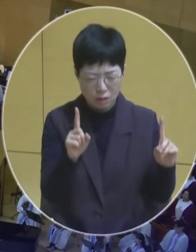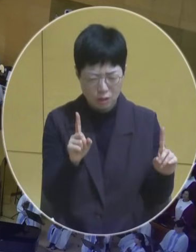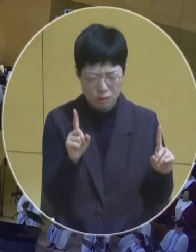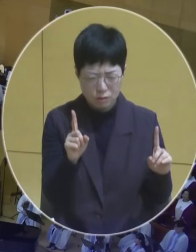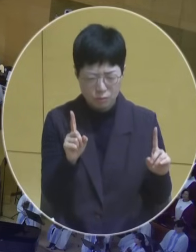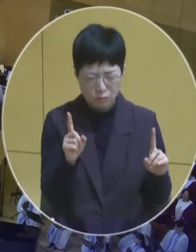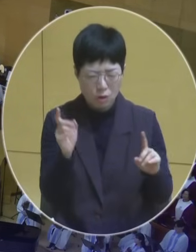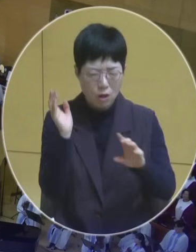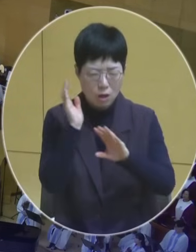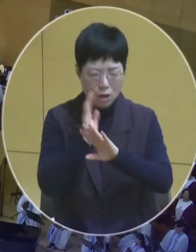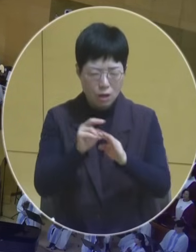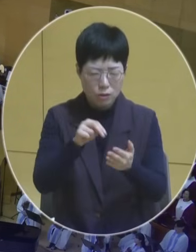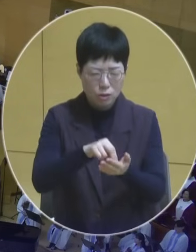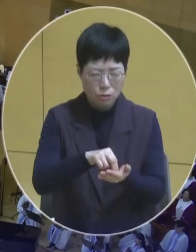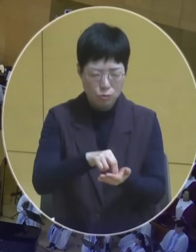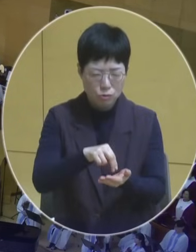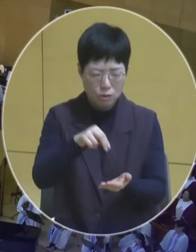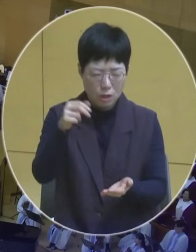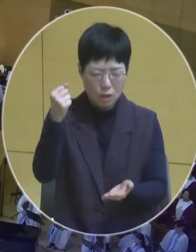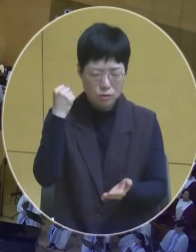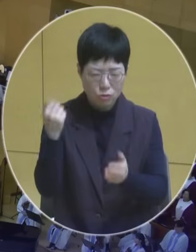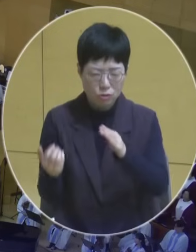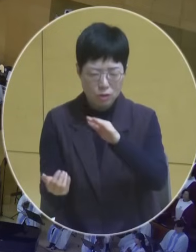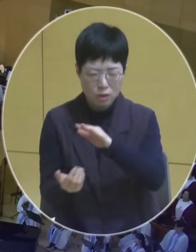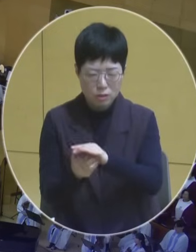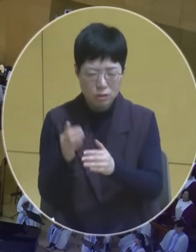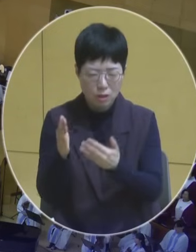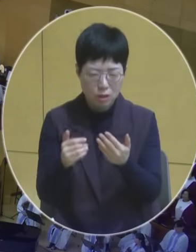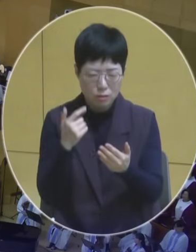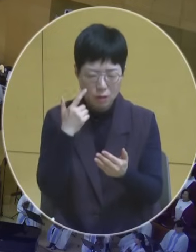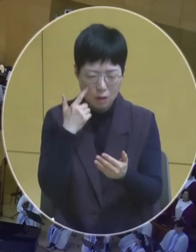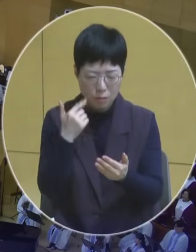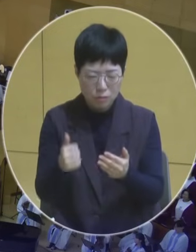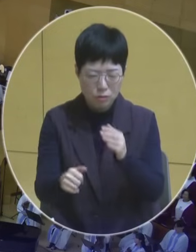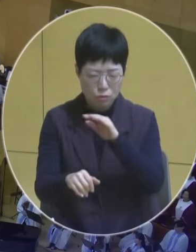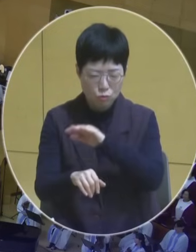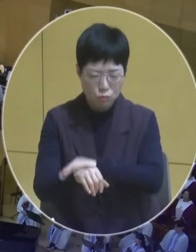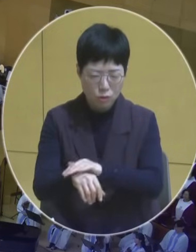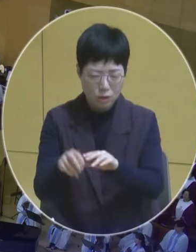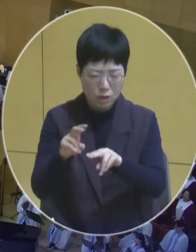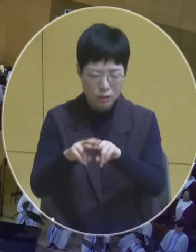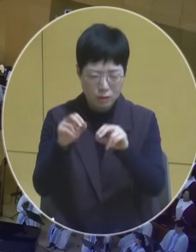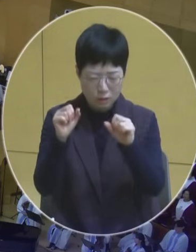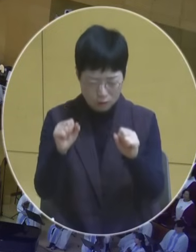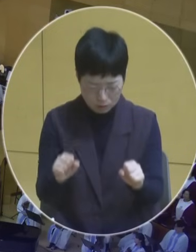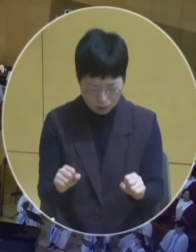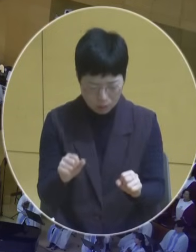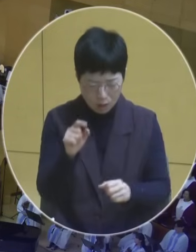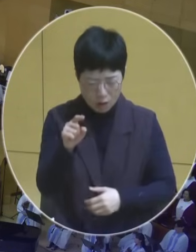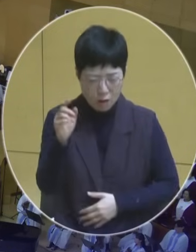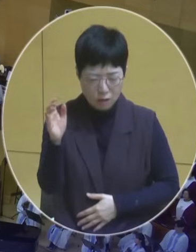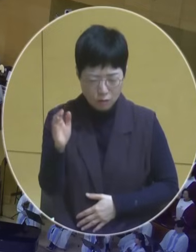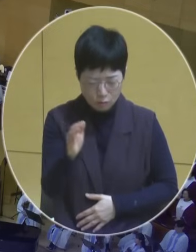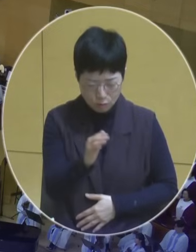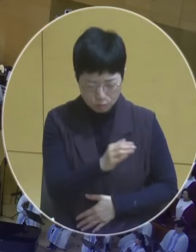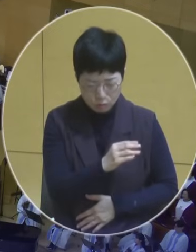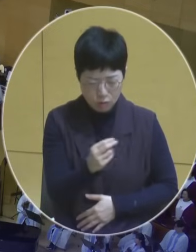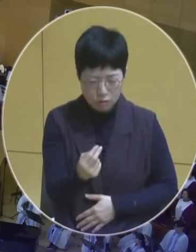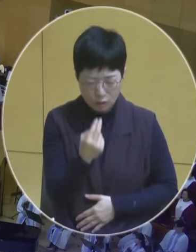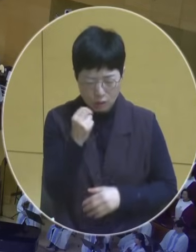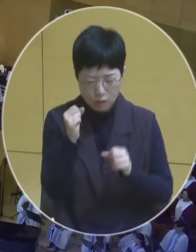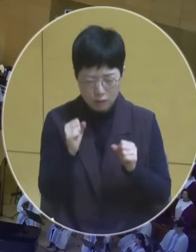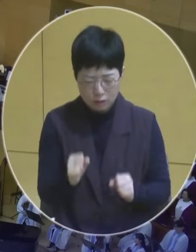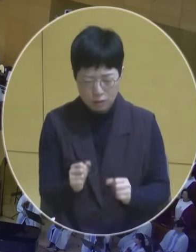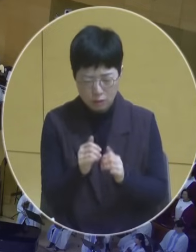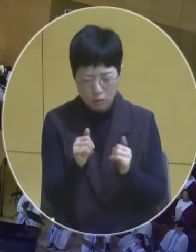다시 살아나셨으며 하늘에 오르시어 전능하신 아버지 하나님 우편에 앉아 계시다가